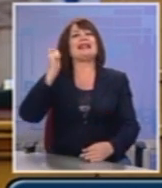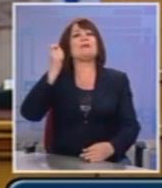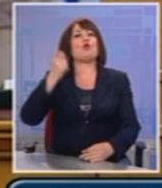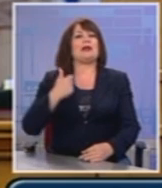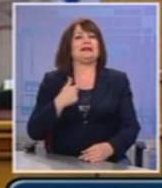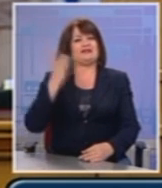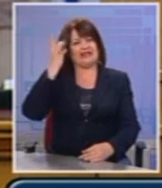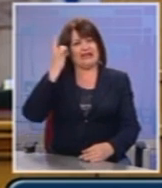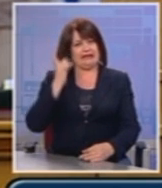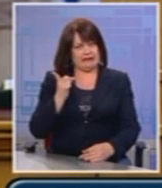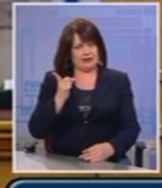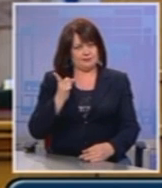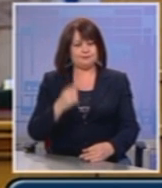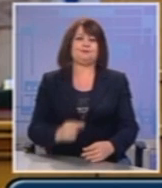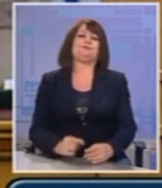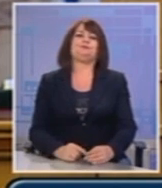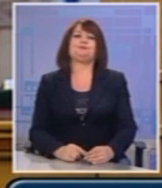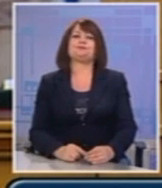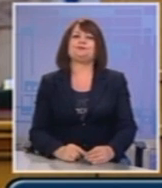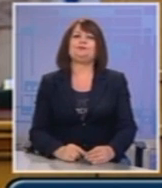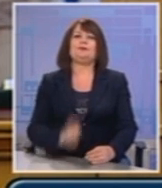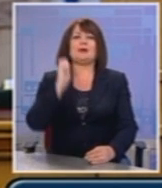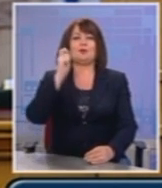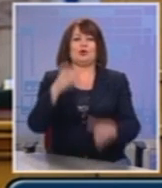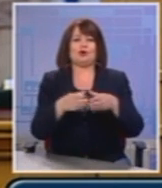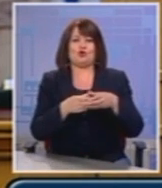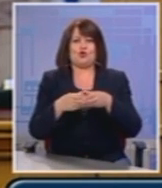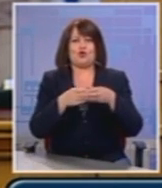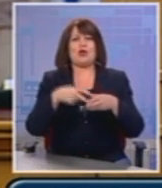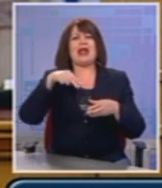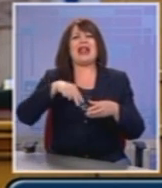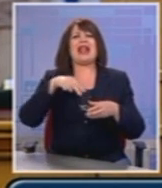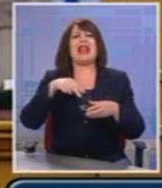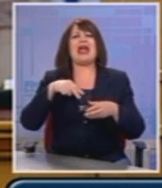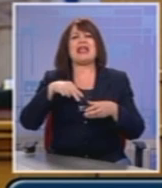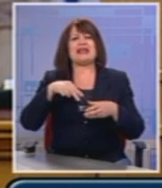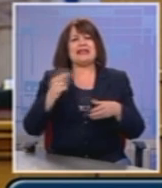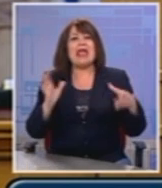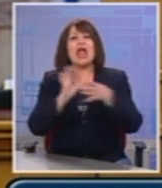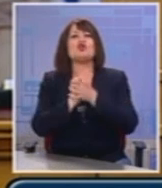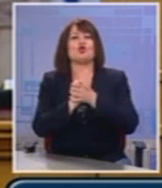στην αργεντινη και απ το κόμμα μου την λαϊκή ενότητα δ